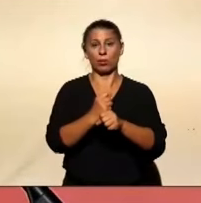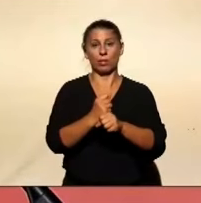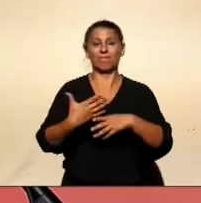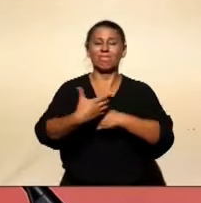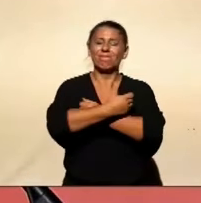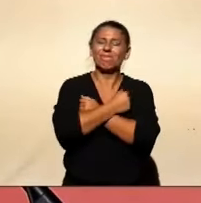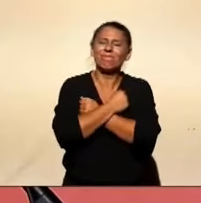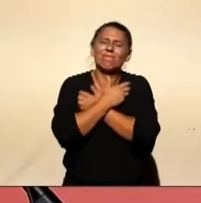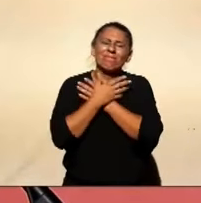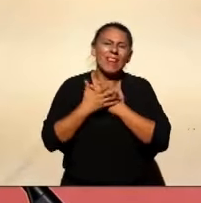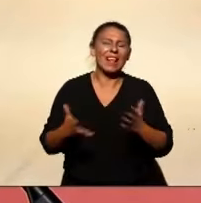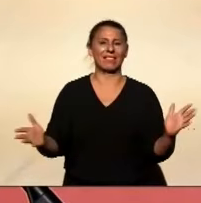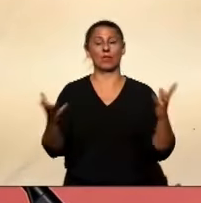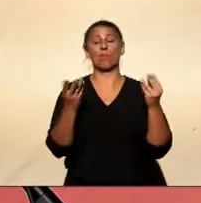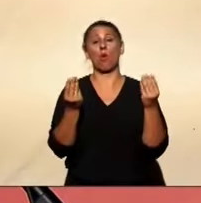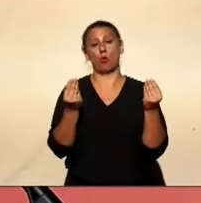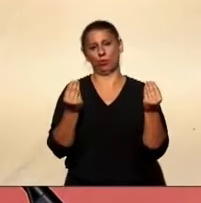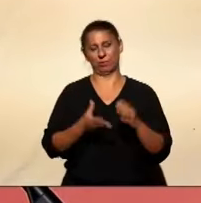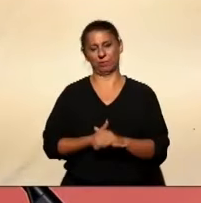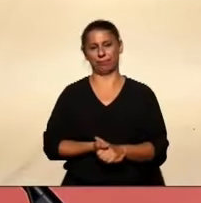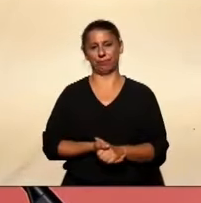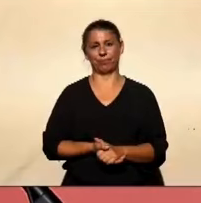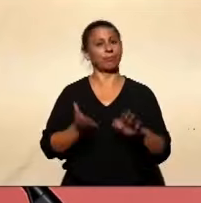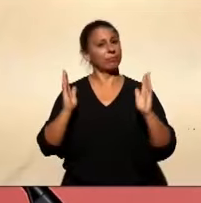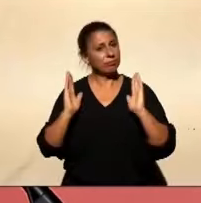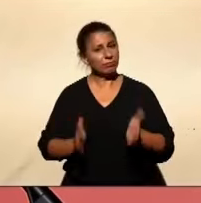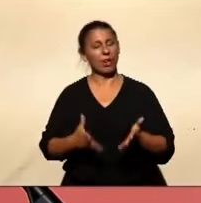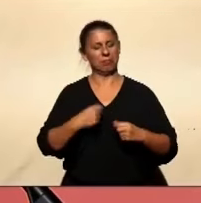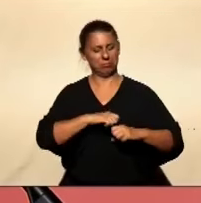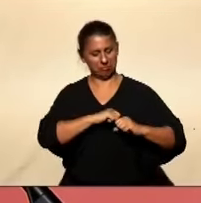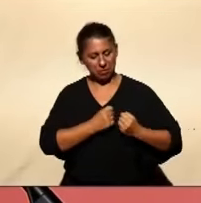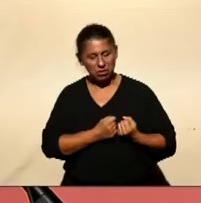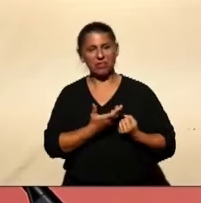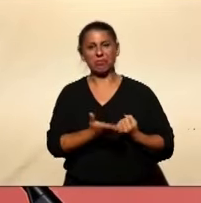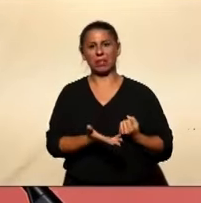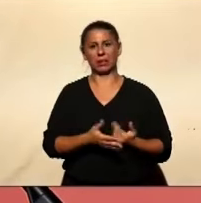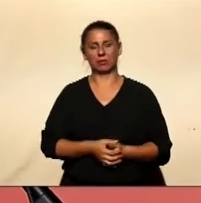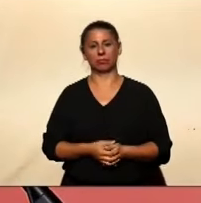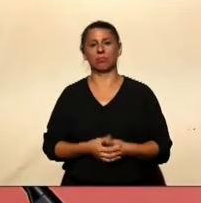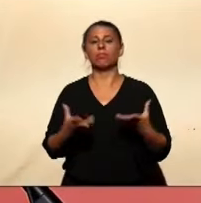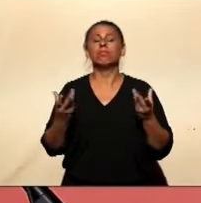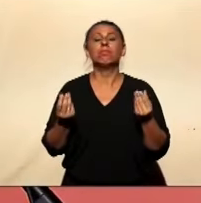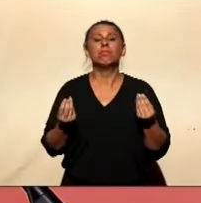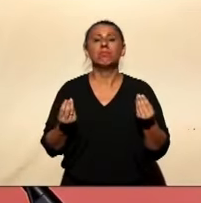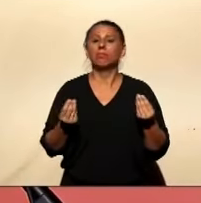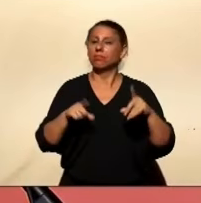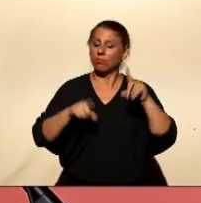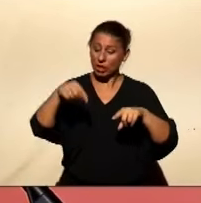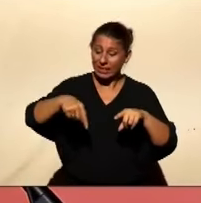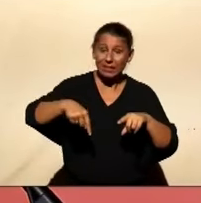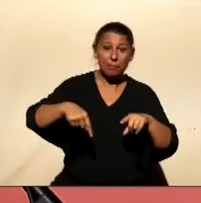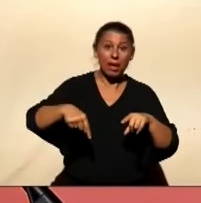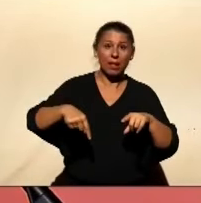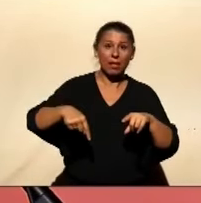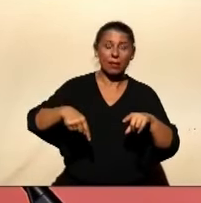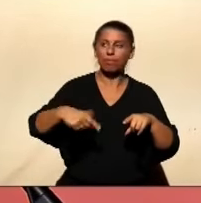Αγκαλιάζει πλατύτερα πολλούς που μπορεί να ήταν απογοητευμένοι, πολλούς που μπορεί και σήμερα